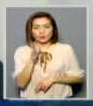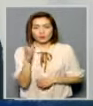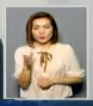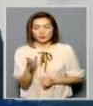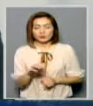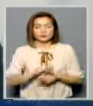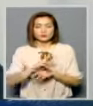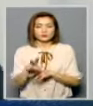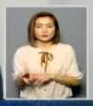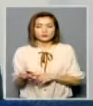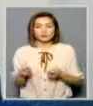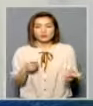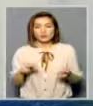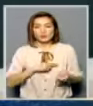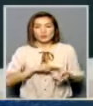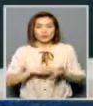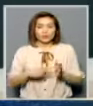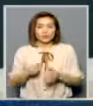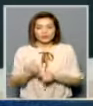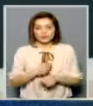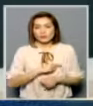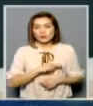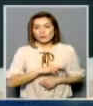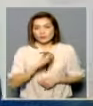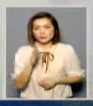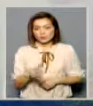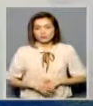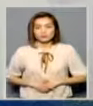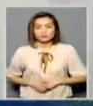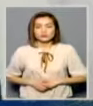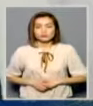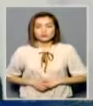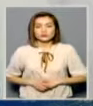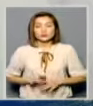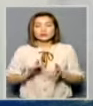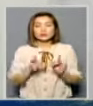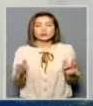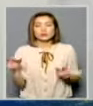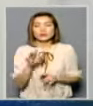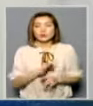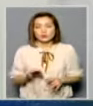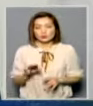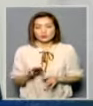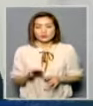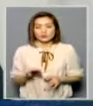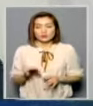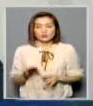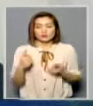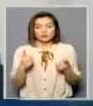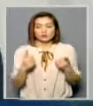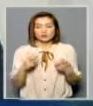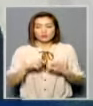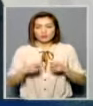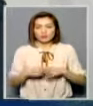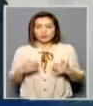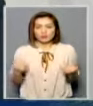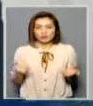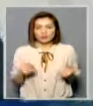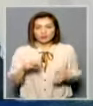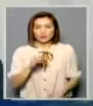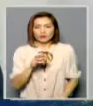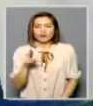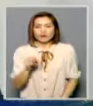бойынша жерделу жүргізіп жобасы жасақталды. Интернет мәселесі халықтың арасында көптен қозғалып жүрген. Жалпы өздеріңіз белгілі, Тасқала